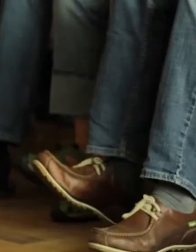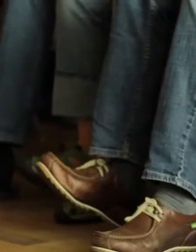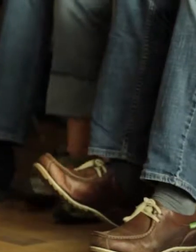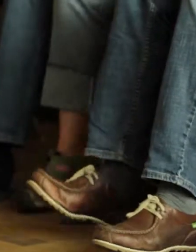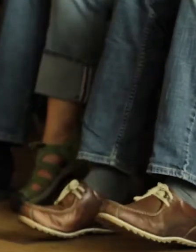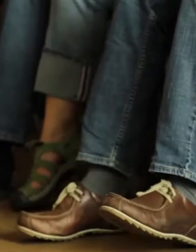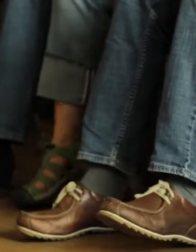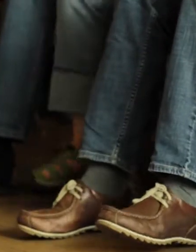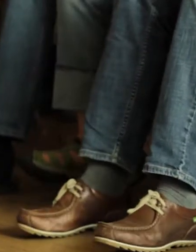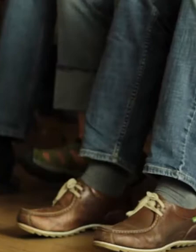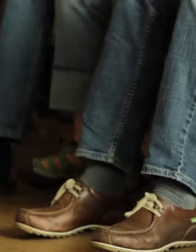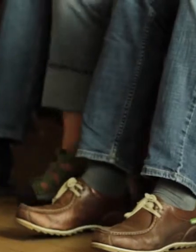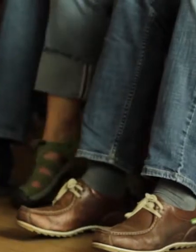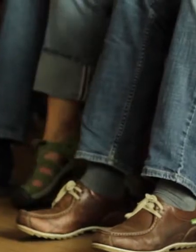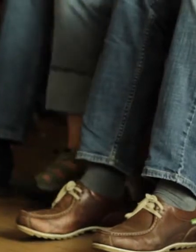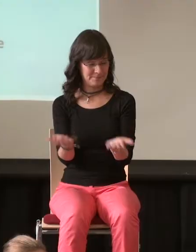zu fassen, jetzt kommen wir